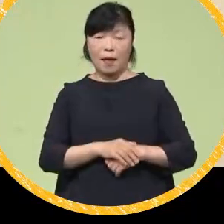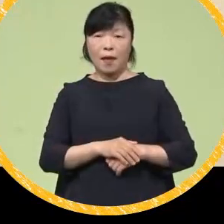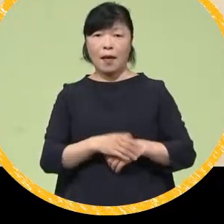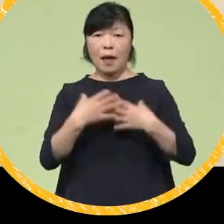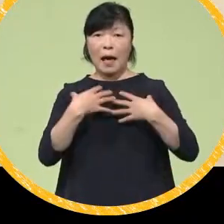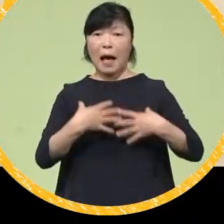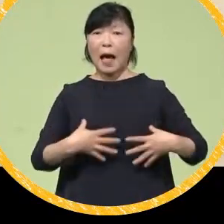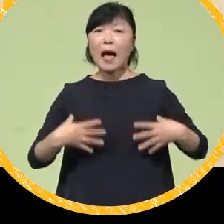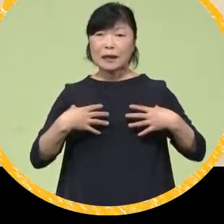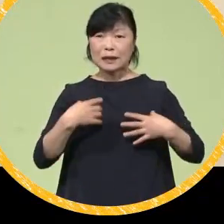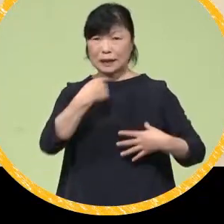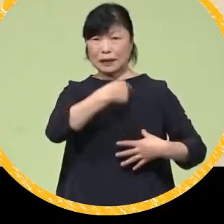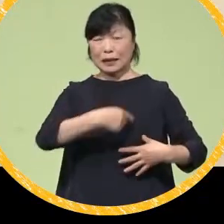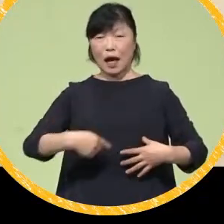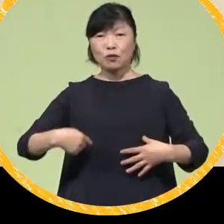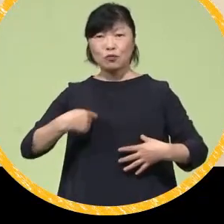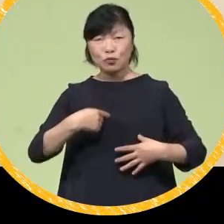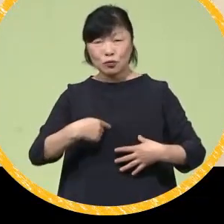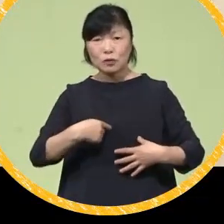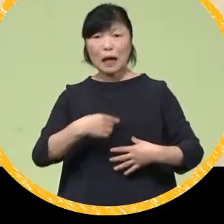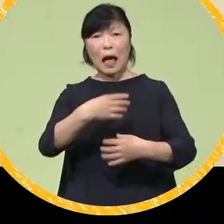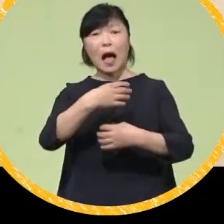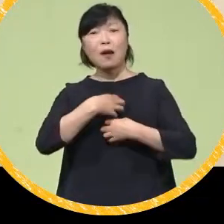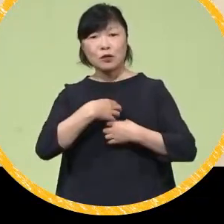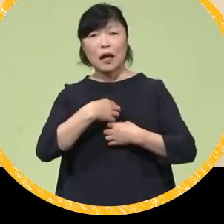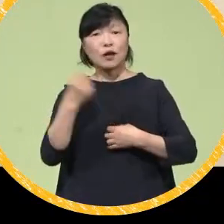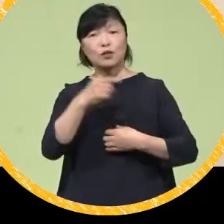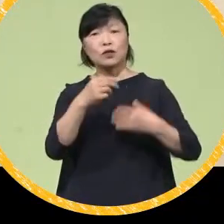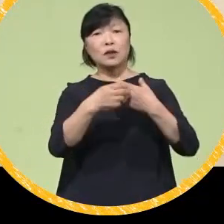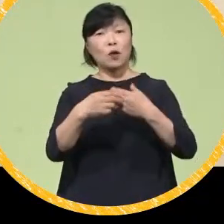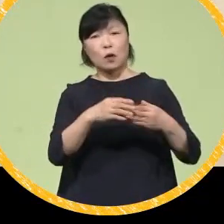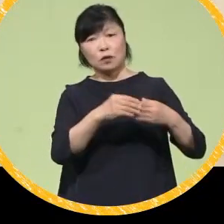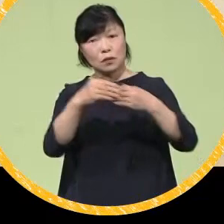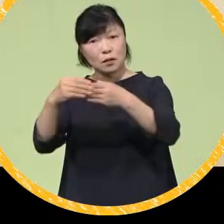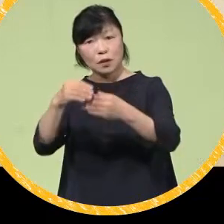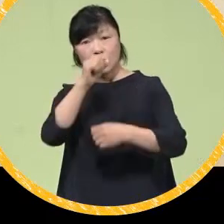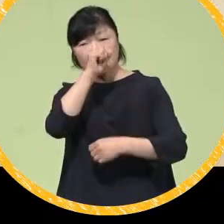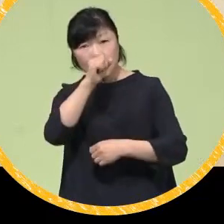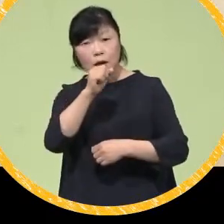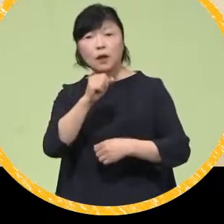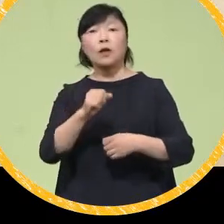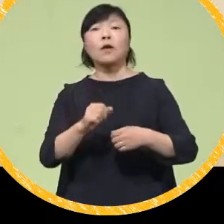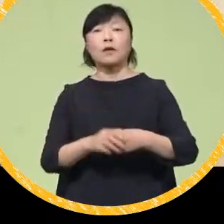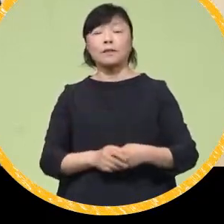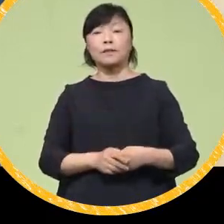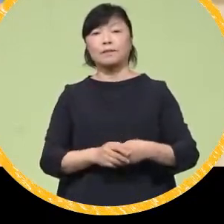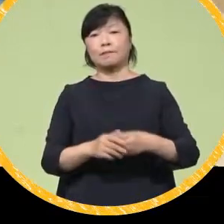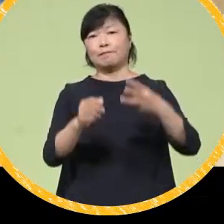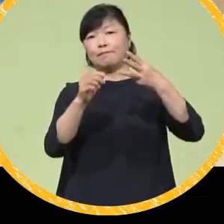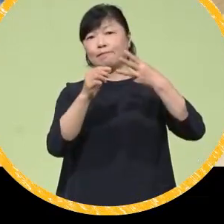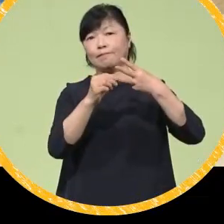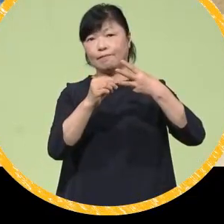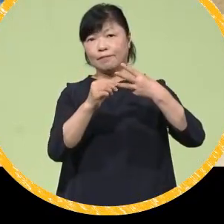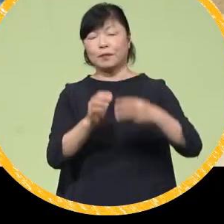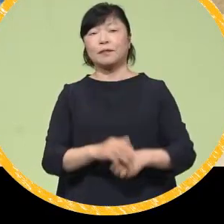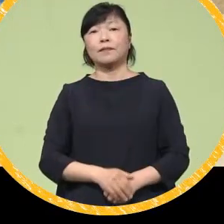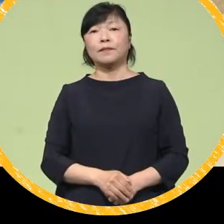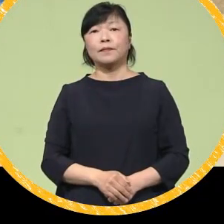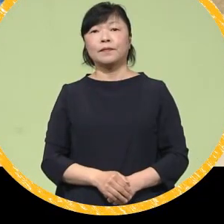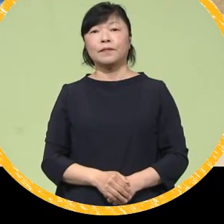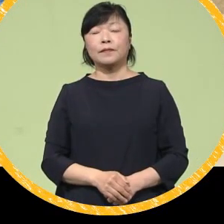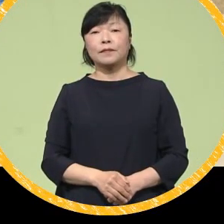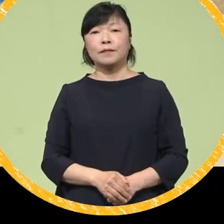肺に逆流して大変危険です。すぐに病院へ連れて行きましょう。これがステップ3。